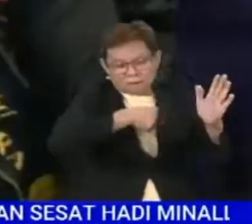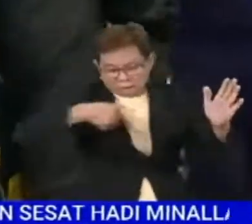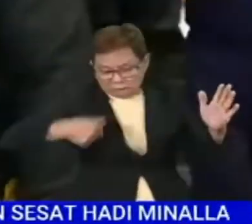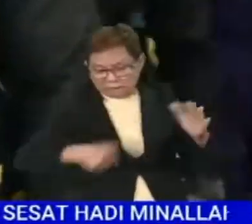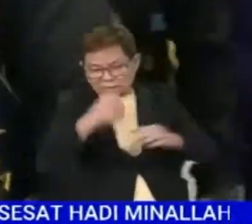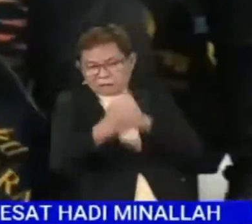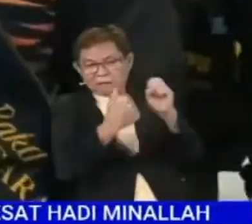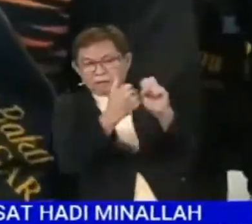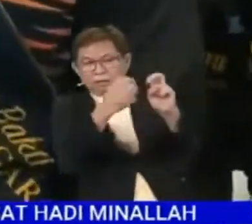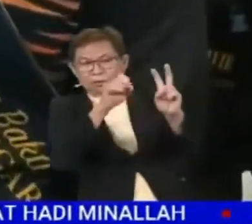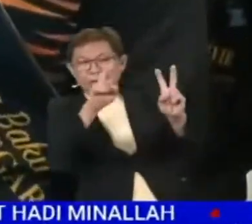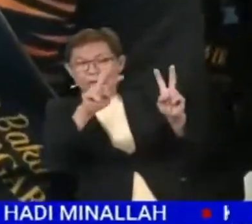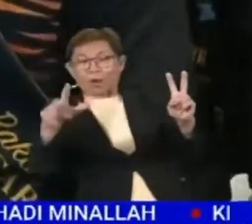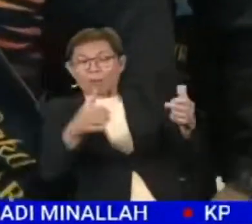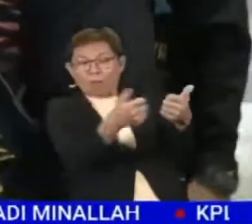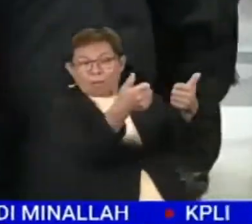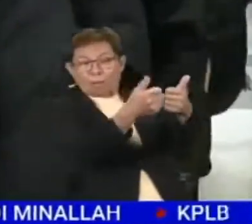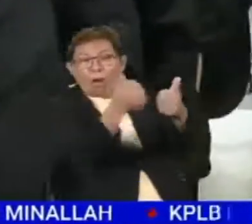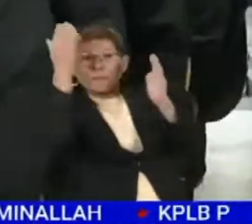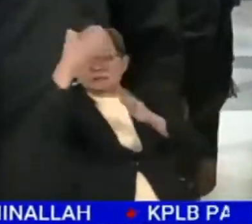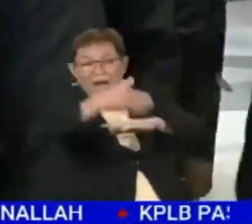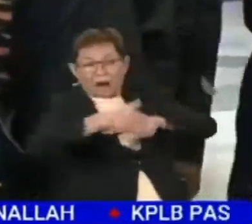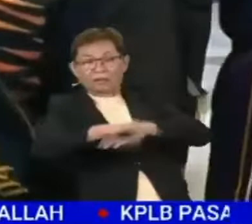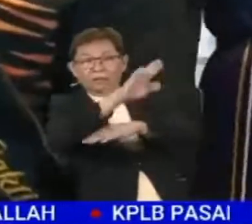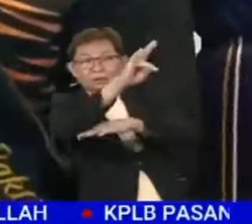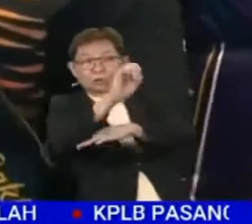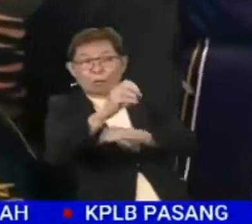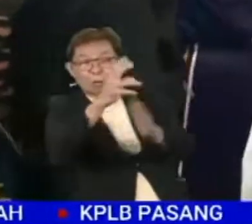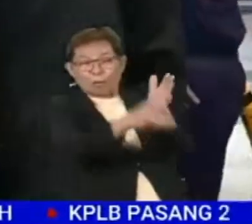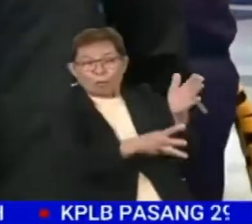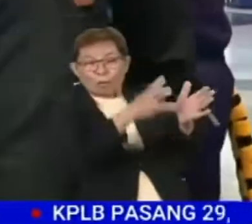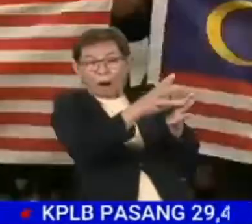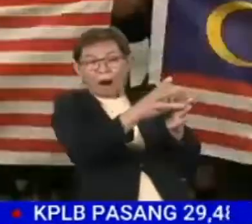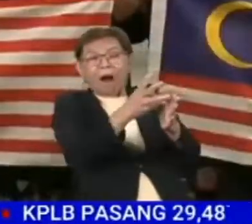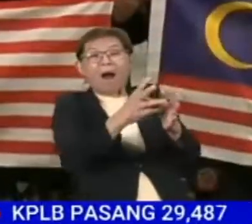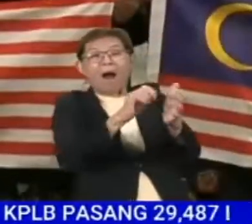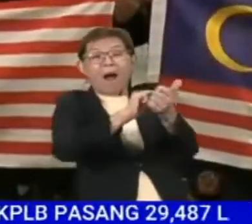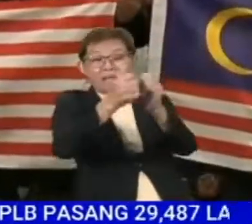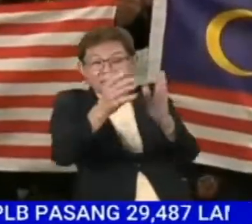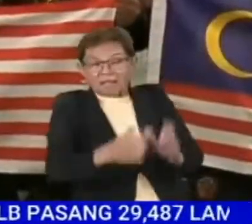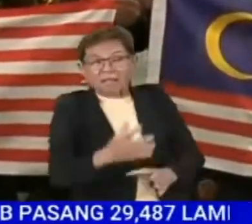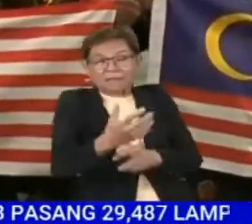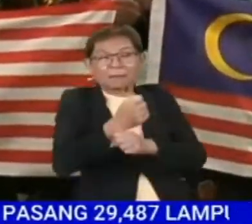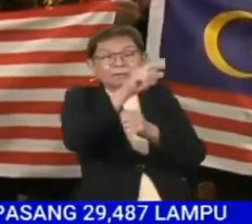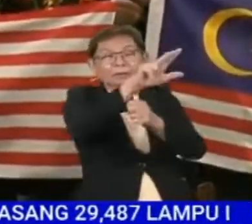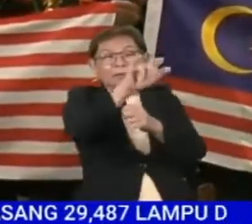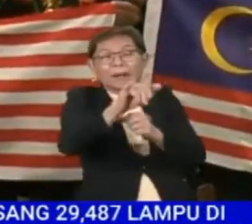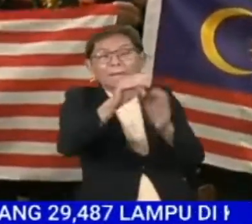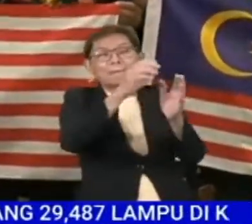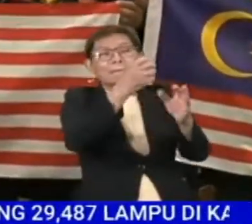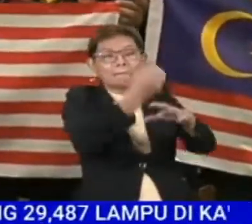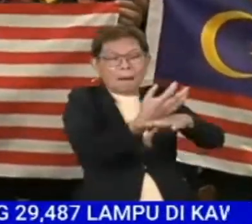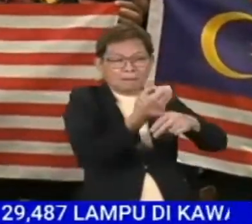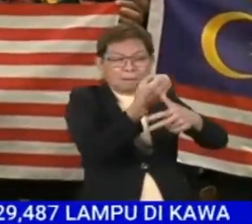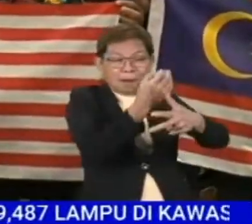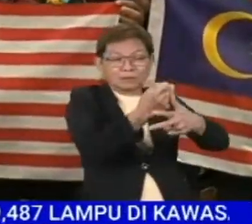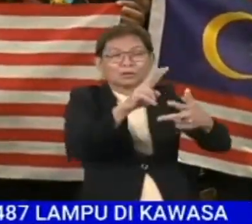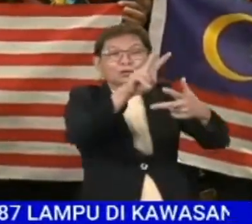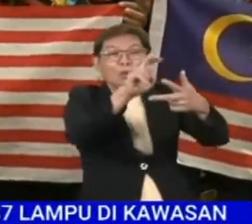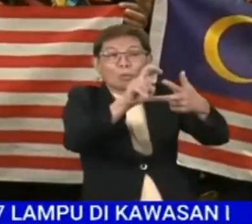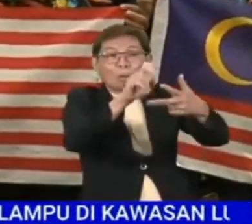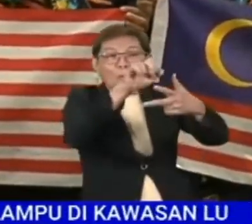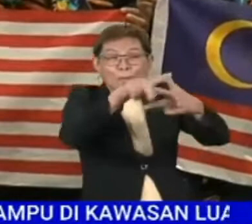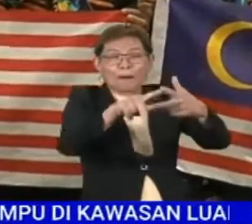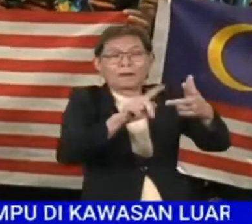tahu depan pada masa itu militia yang menghantar 70hz param percaya meraih 36 emas 20 perak dan